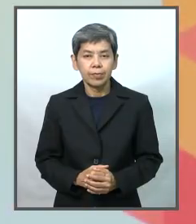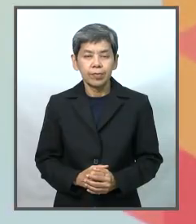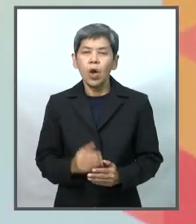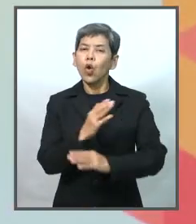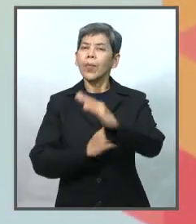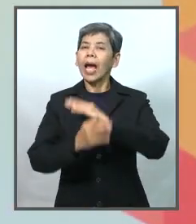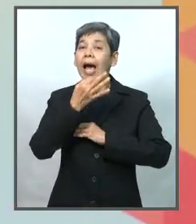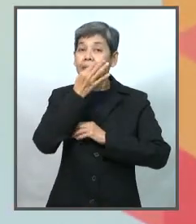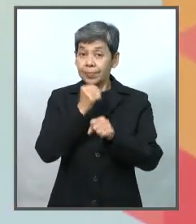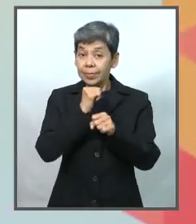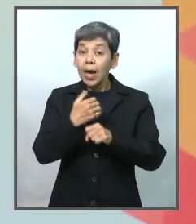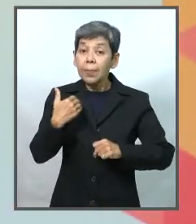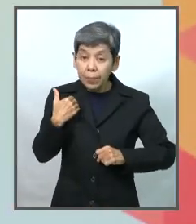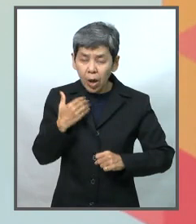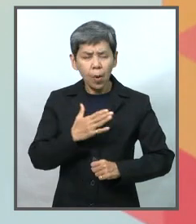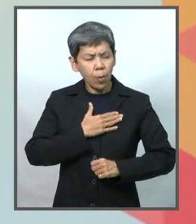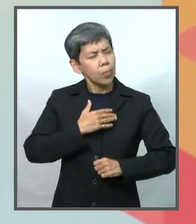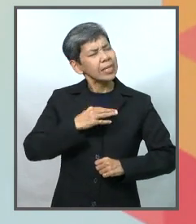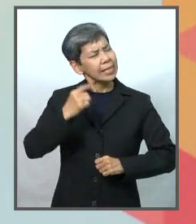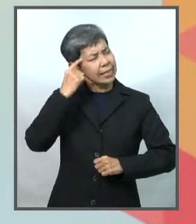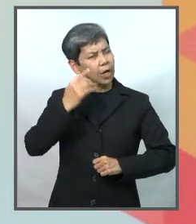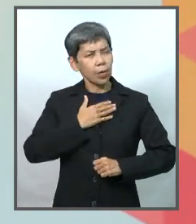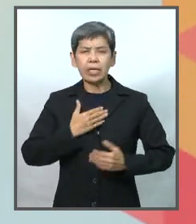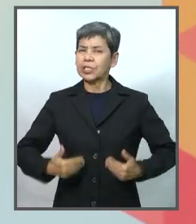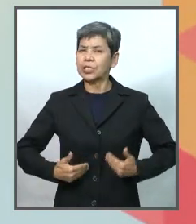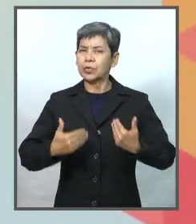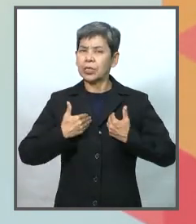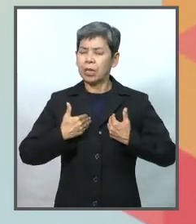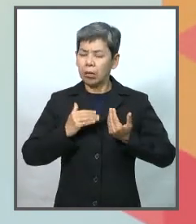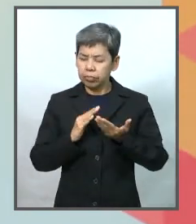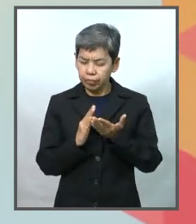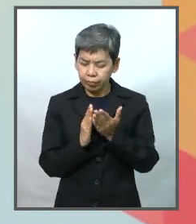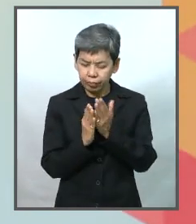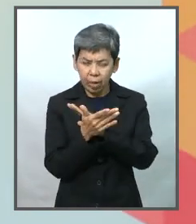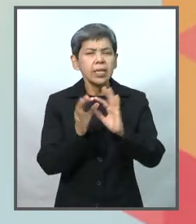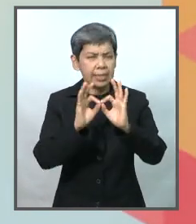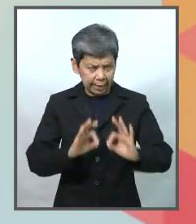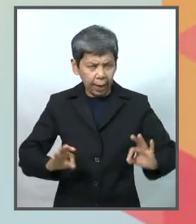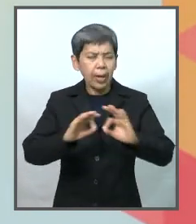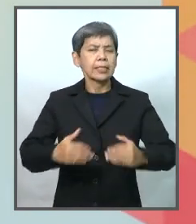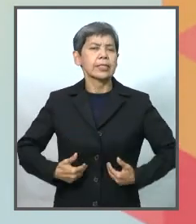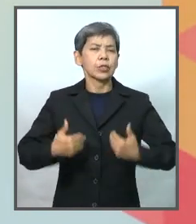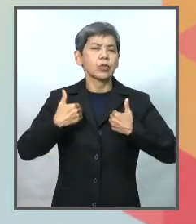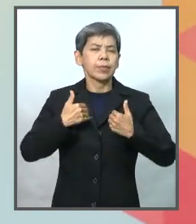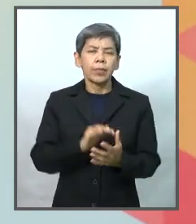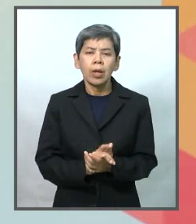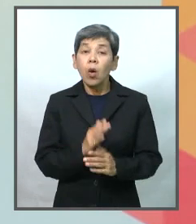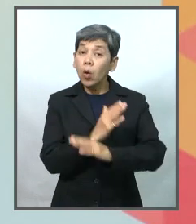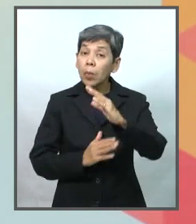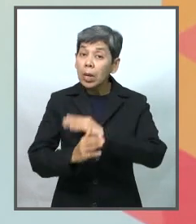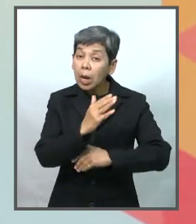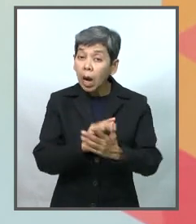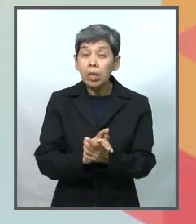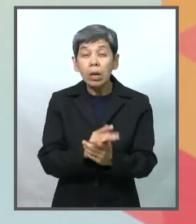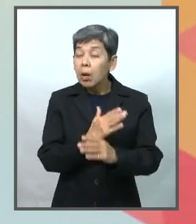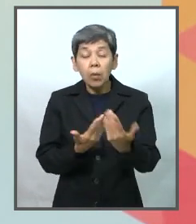การที่คนพิการมีอาชีพเนี่ยนะครับผมคิดว่ามันเป็นจุดเปลี่ยนของชีวิตเลยนะเป็นสิ่งที่สำคัญที่สุดของชีวิตเลยการที่คนพิ